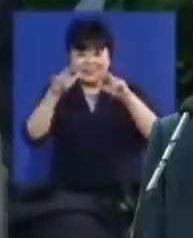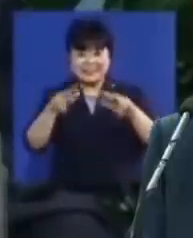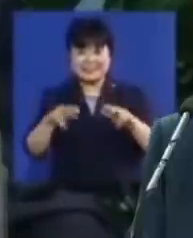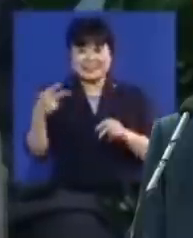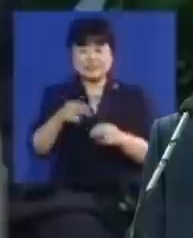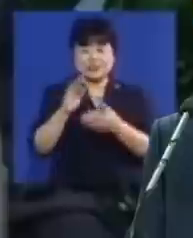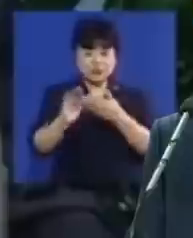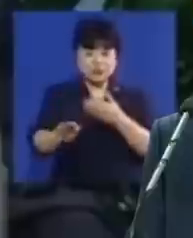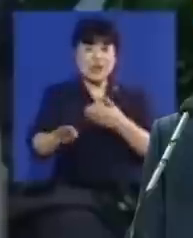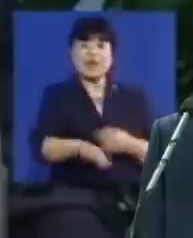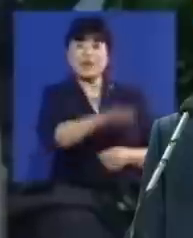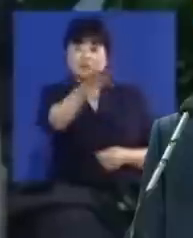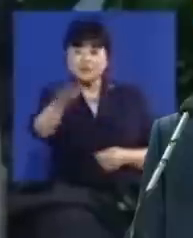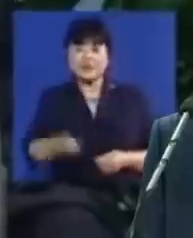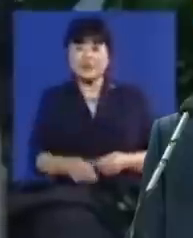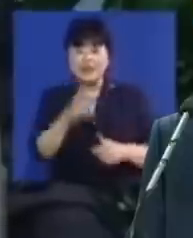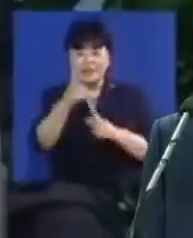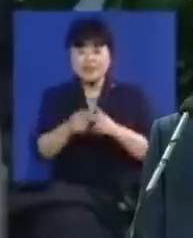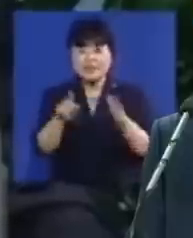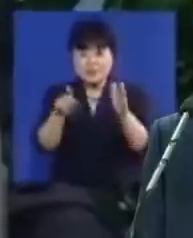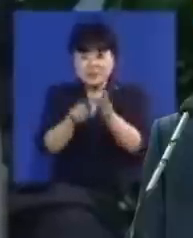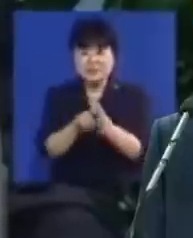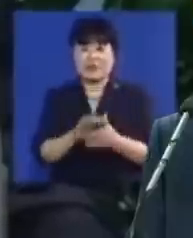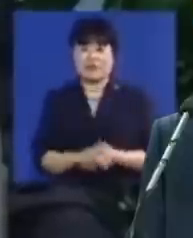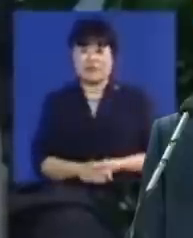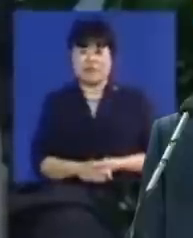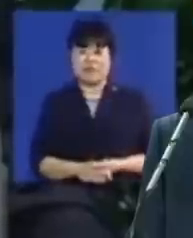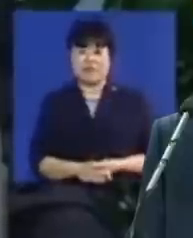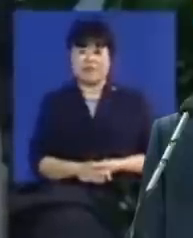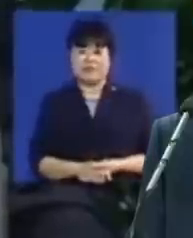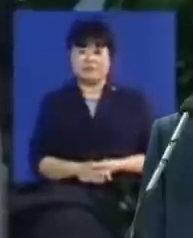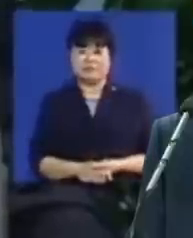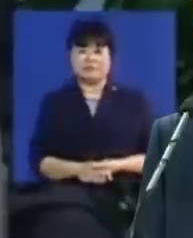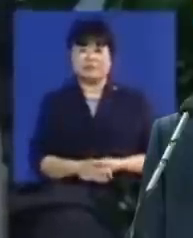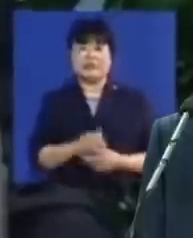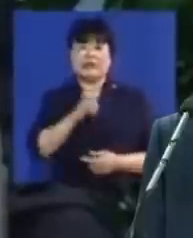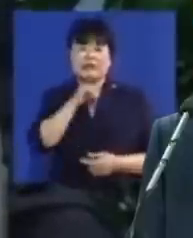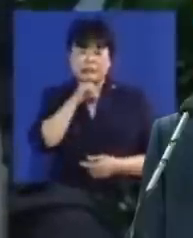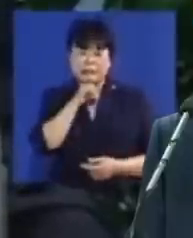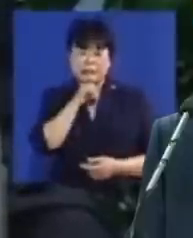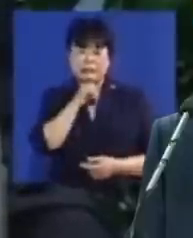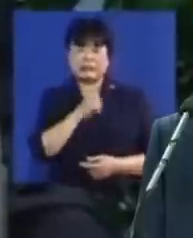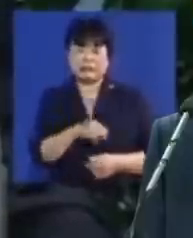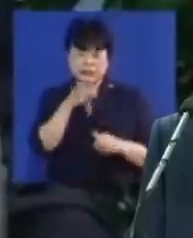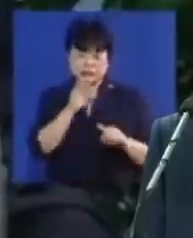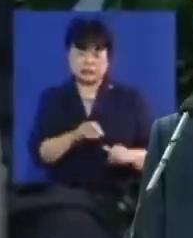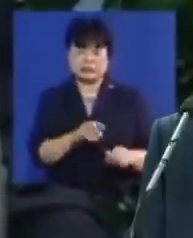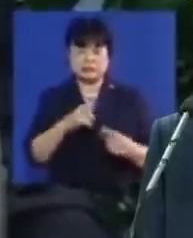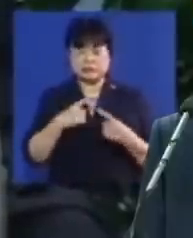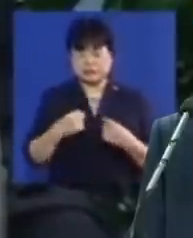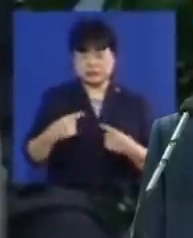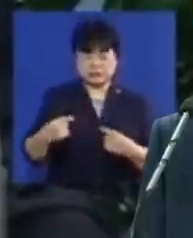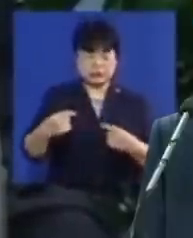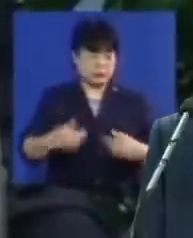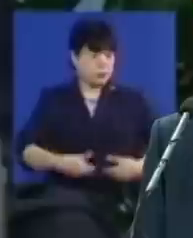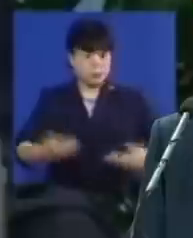2000년 후에는 우리가 예수 믿는다고 하면서 지지리도 못나게 가난과 저주를 달고